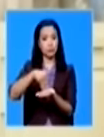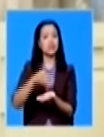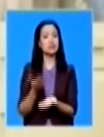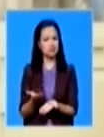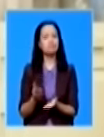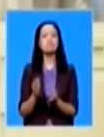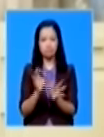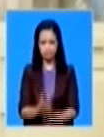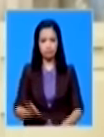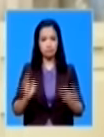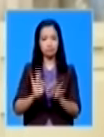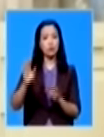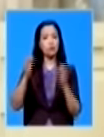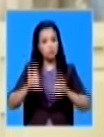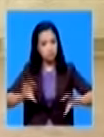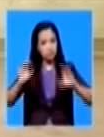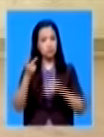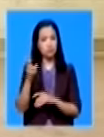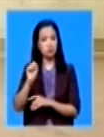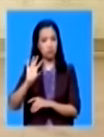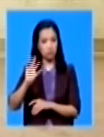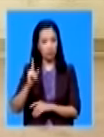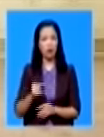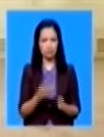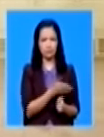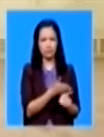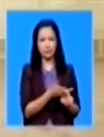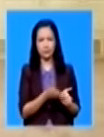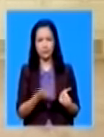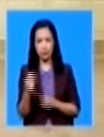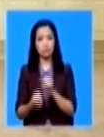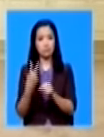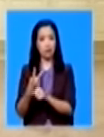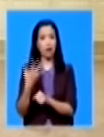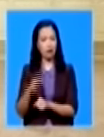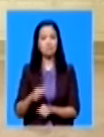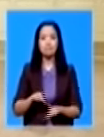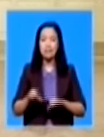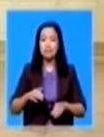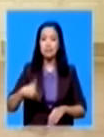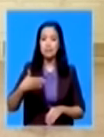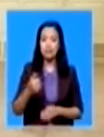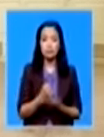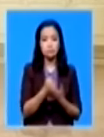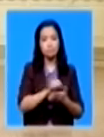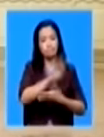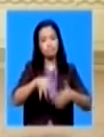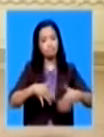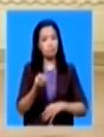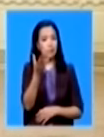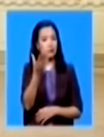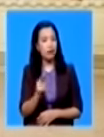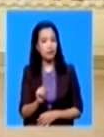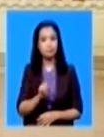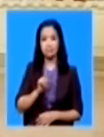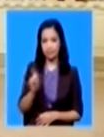ำคัญมากของรัฐบาลแล้วก็คสช.ผ่านมาเกือบจะ2ปีแล้วนะคะการดำเนินงานเป็นยังไงบ้างช่วยเหลือพี่น้องประชาชนได้มากแค่ไหนคะท่านนายก